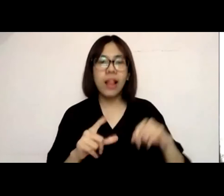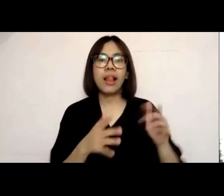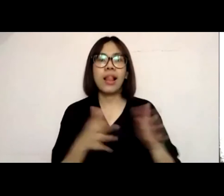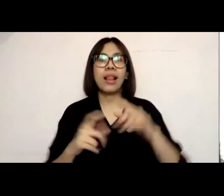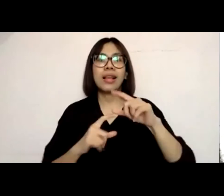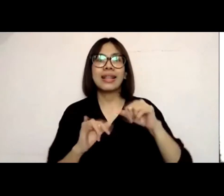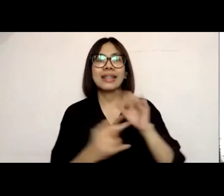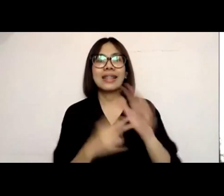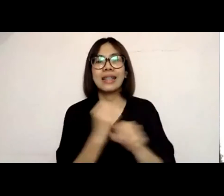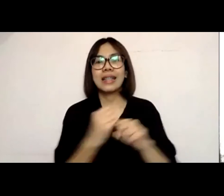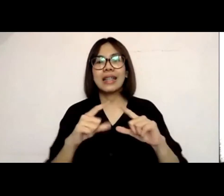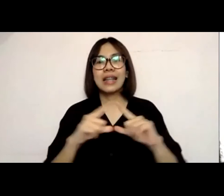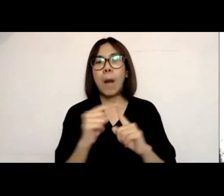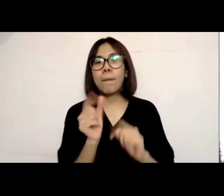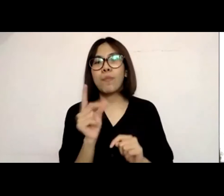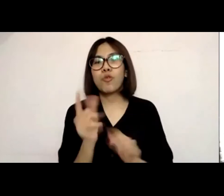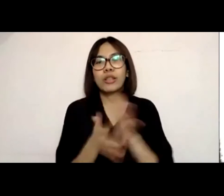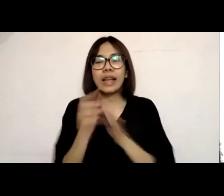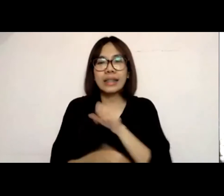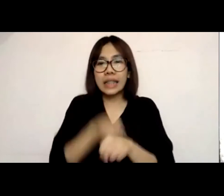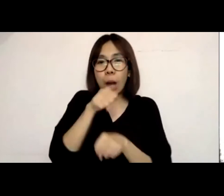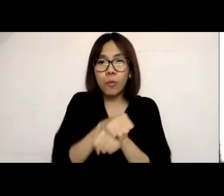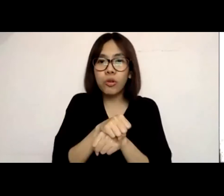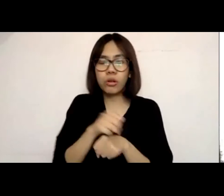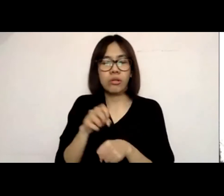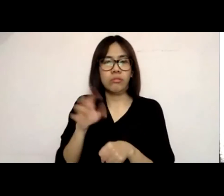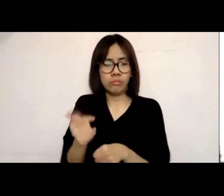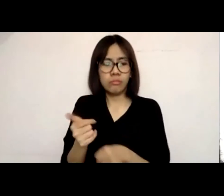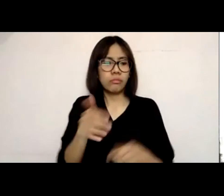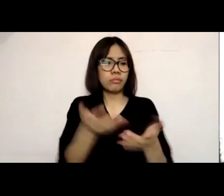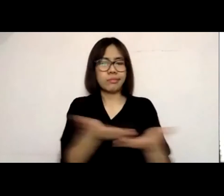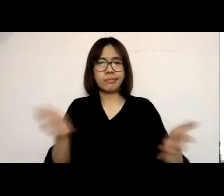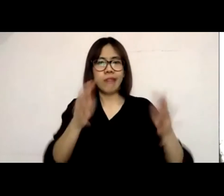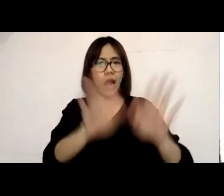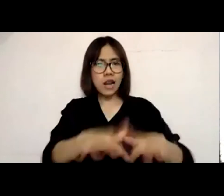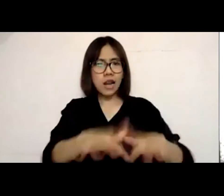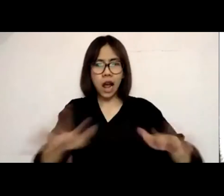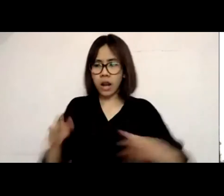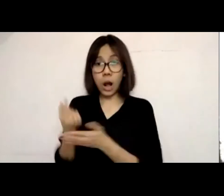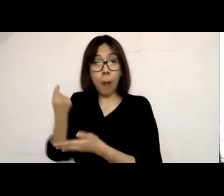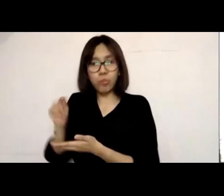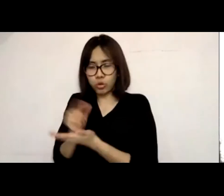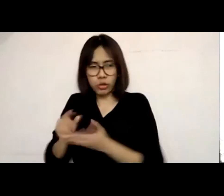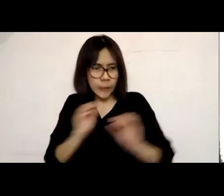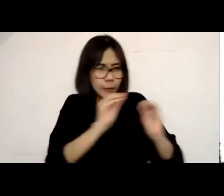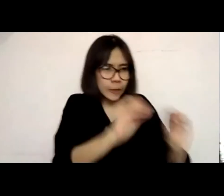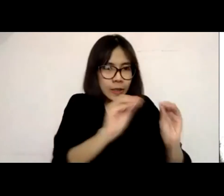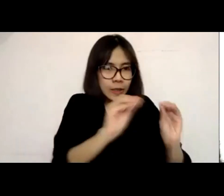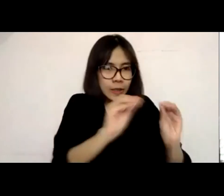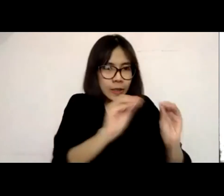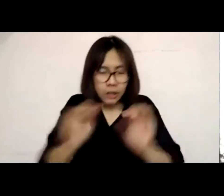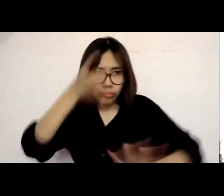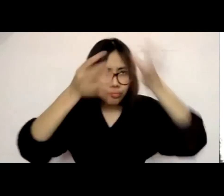life anak-anak untuk menyiapkan anak-anak siap dalam menghadapi program magang atau praktek